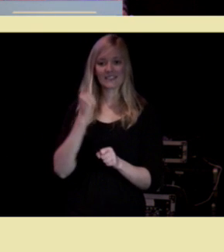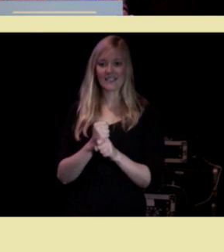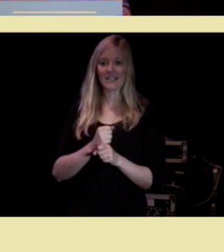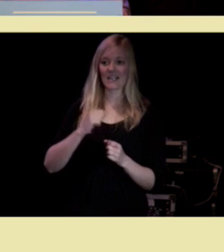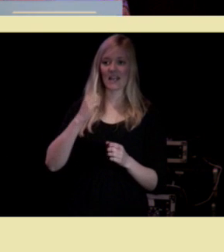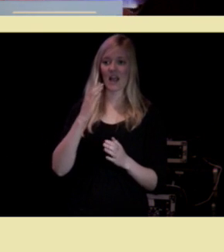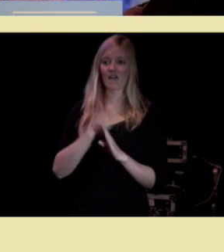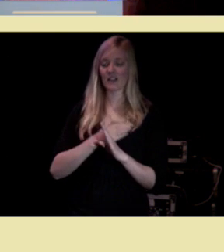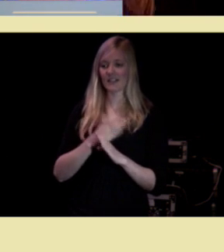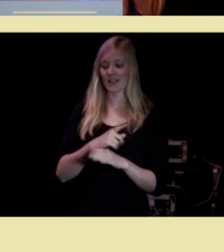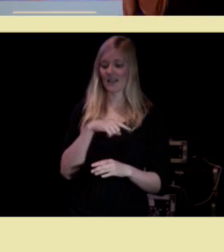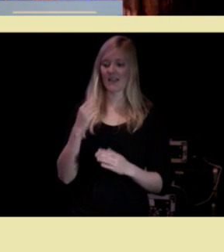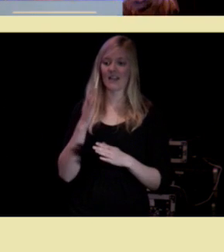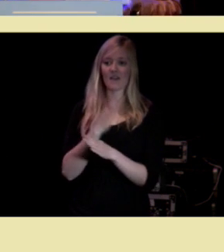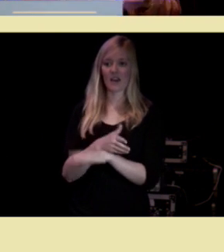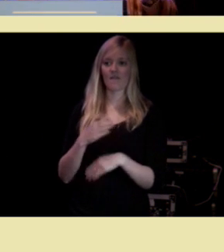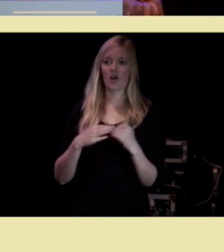arbeidet.